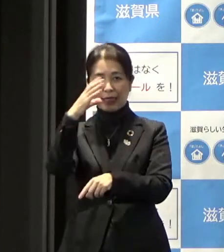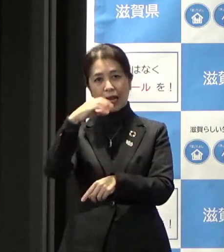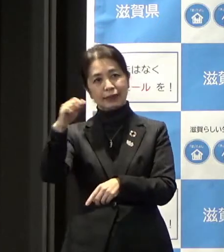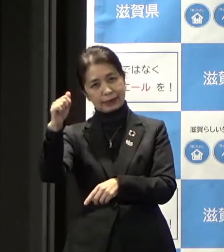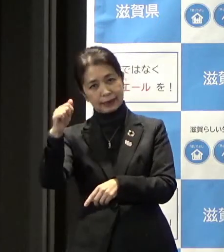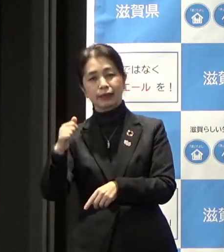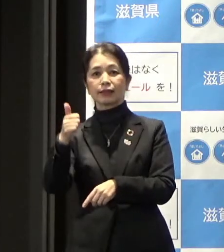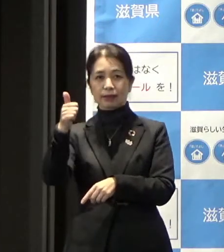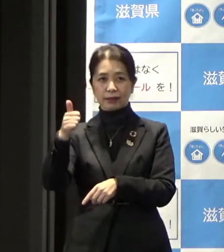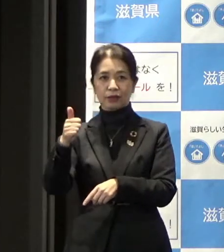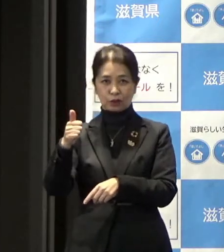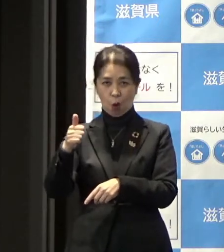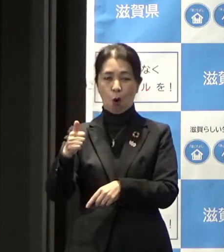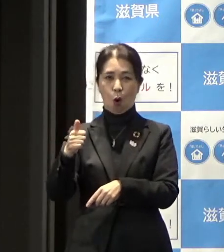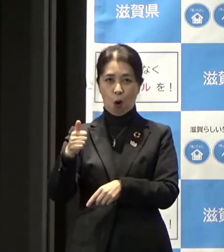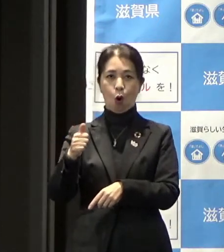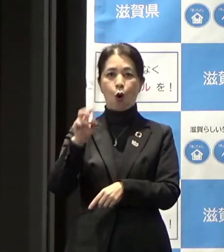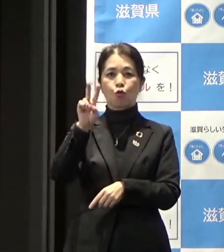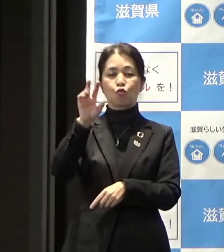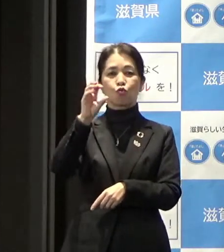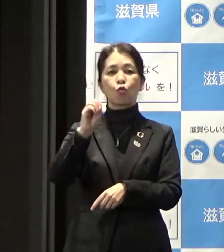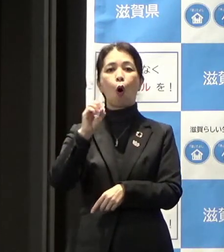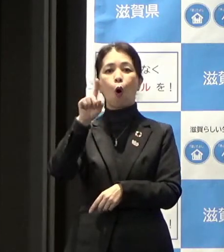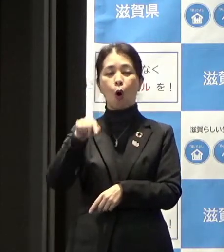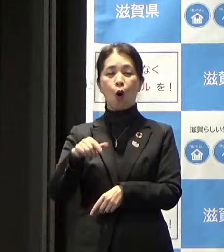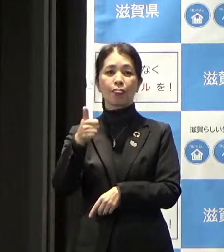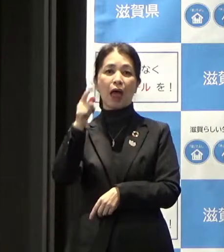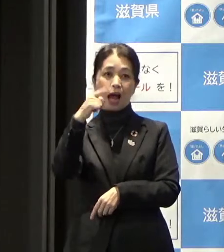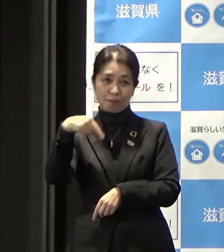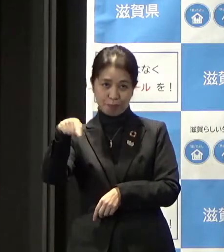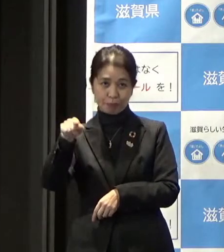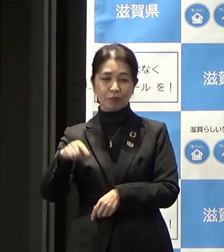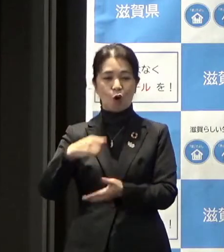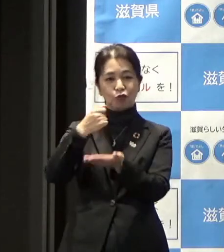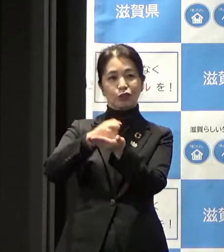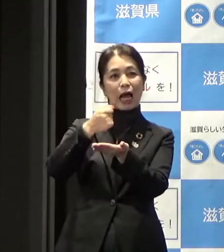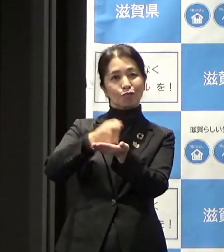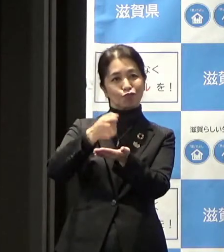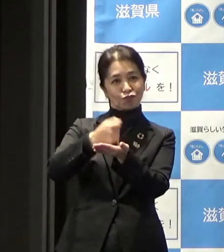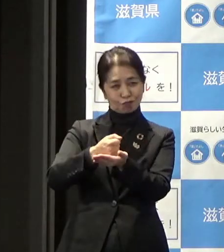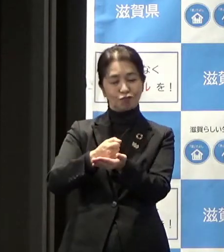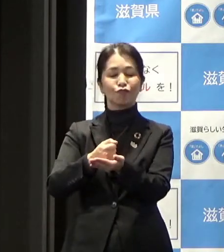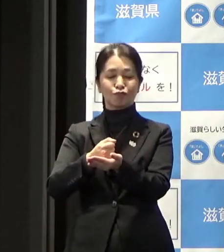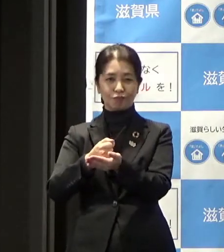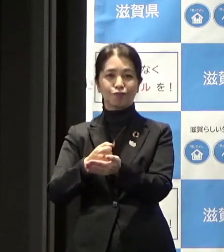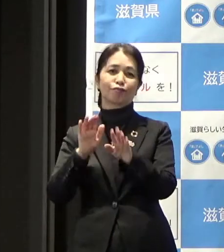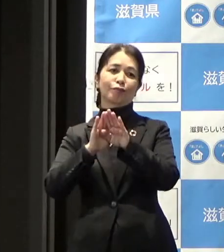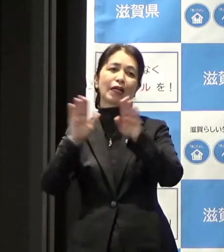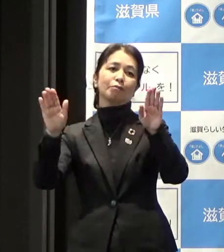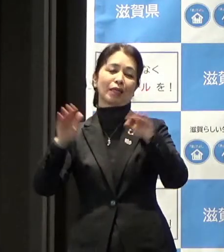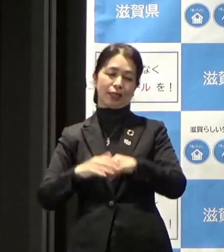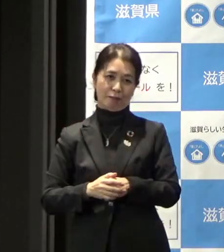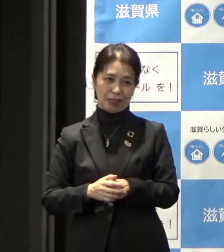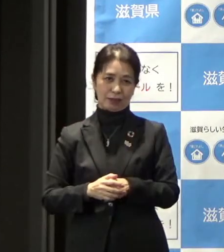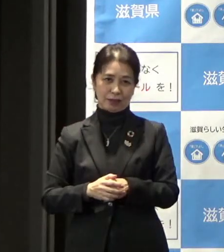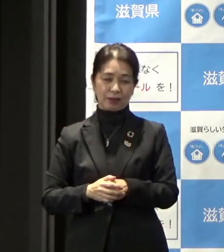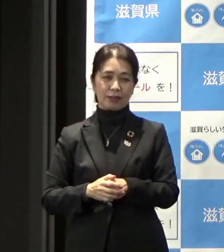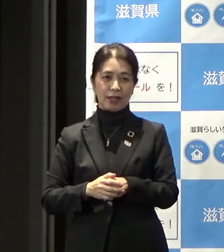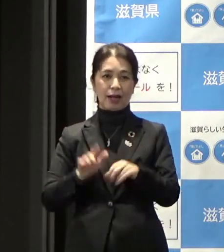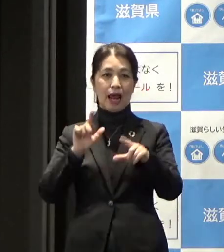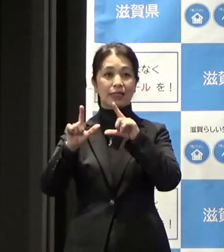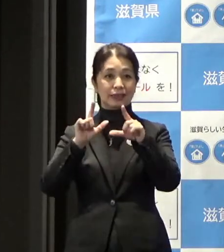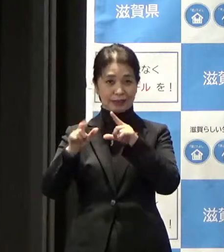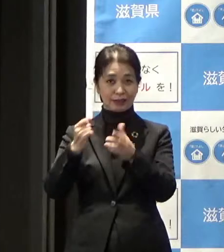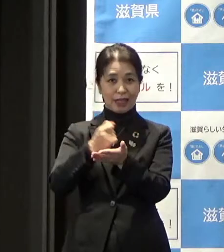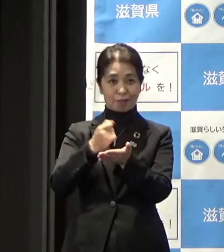キャラクターウォータンのラインスタンプが今月から発売されているということでございまして、ぜひ皆様方にも